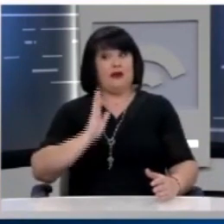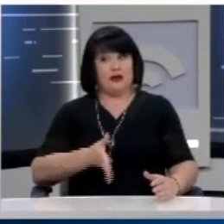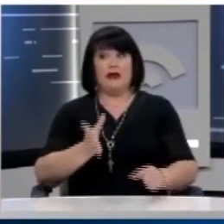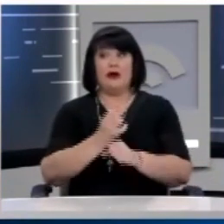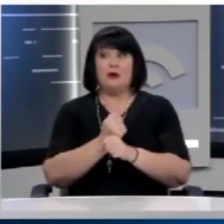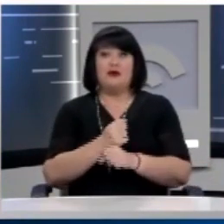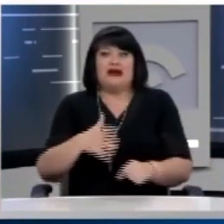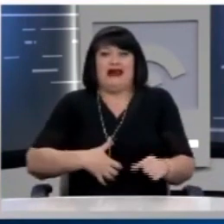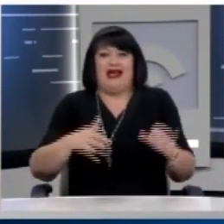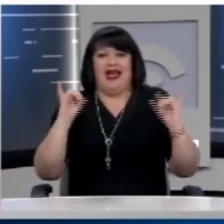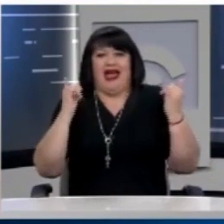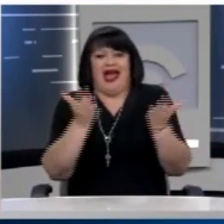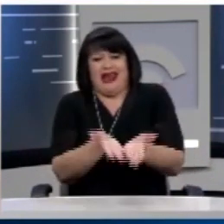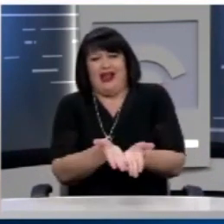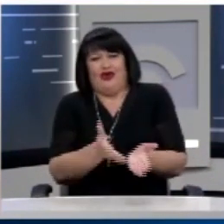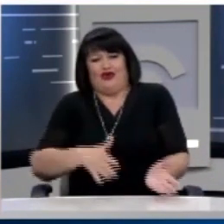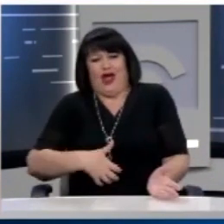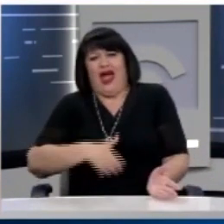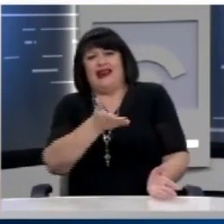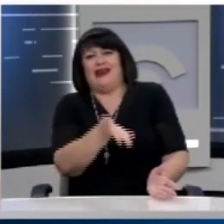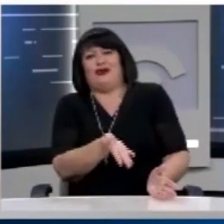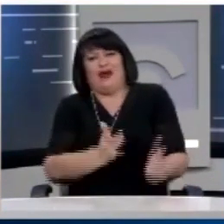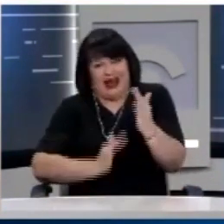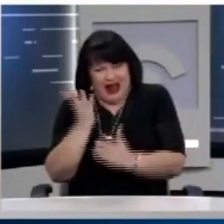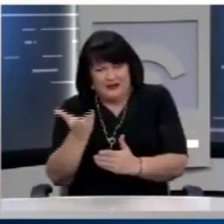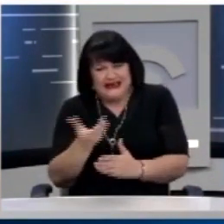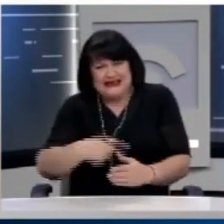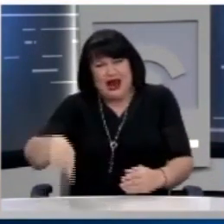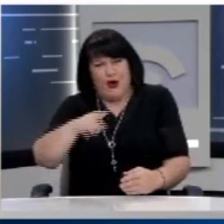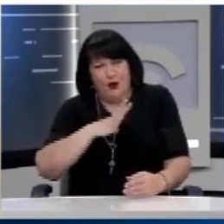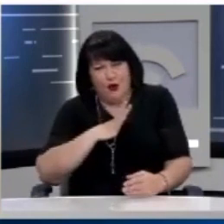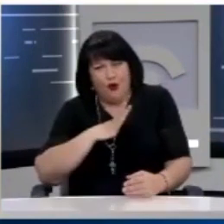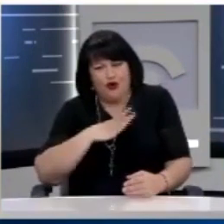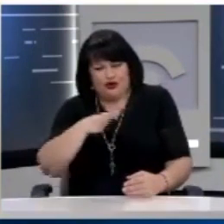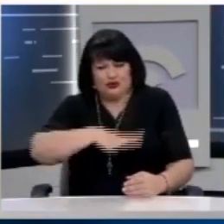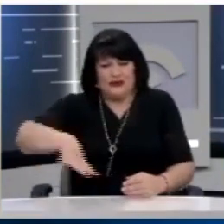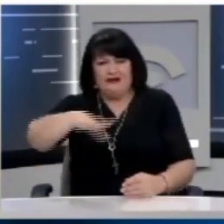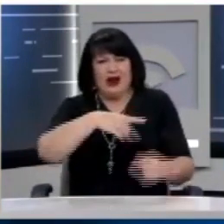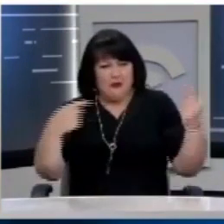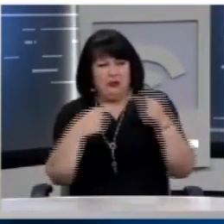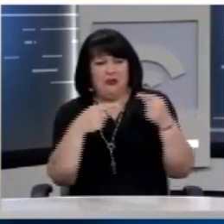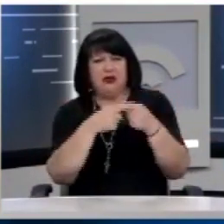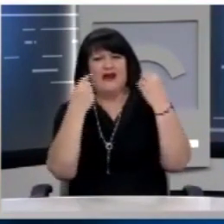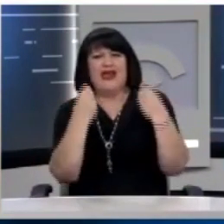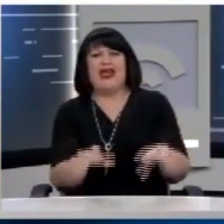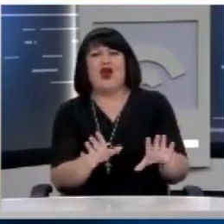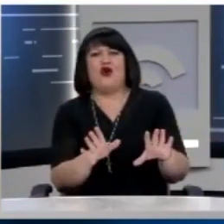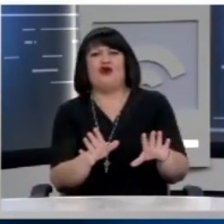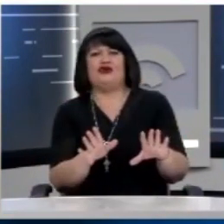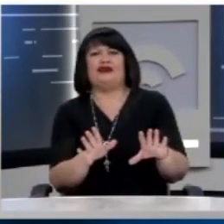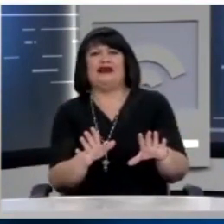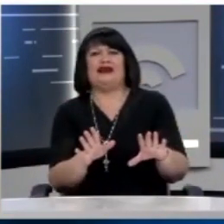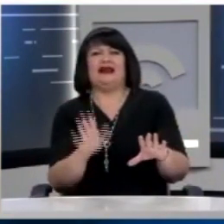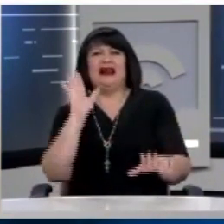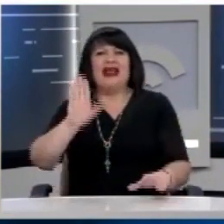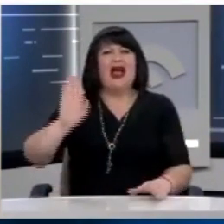το ανέκδοτο της ημέρας και μάλιστα σε ένα περιβάλλον διεθνές που οξύνονται οι αντιθέσεις μεγάλων υπεριαλιστικών